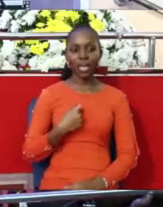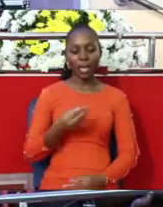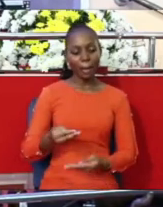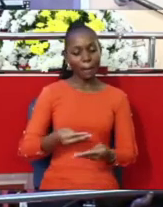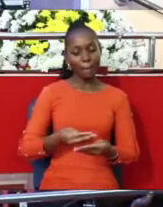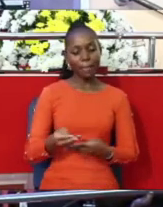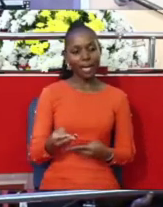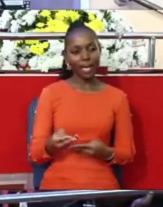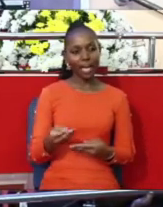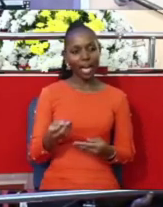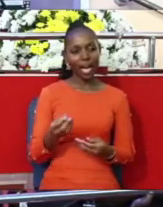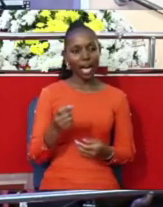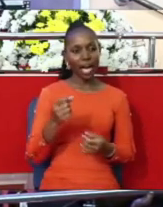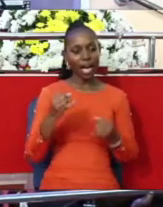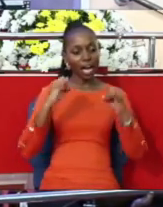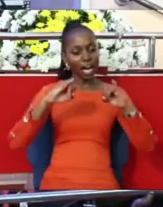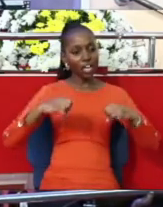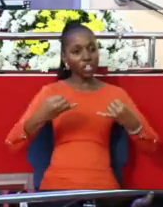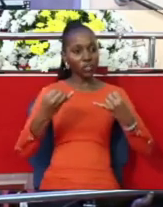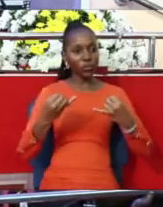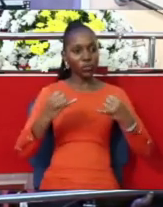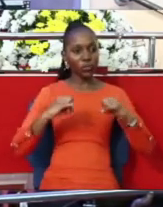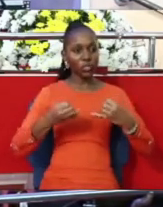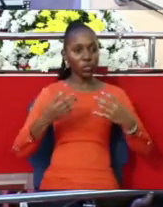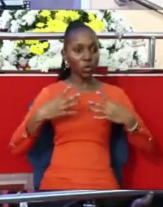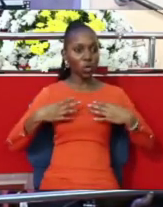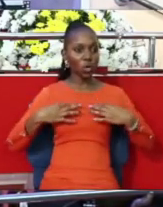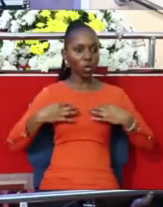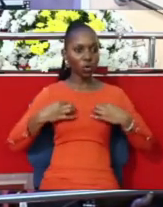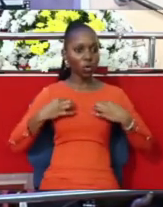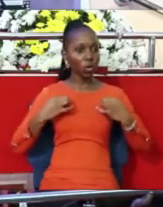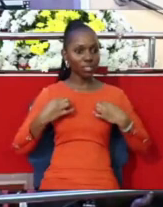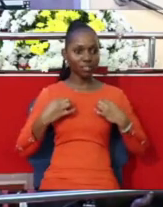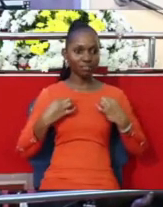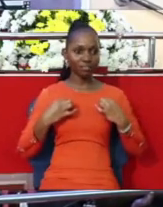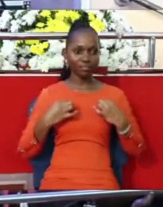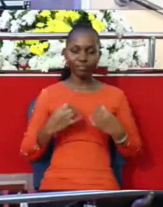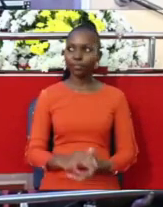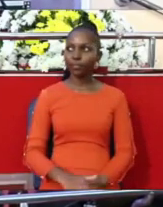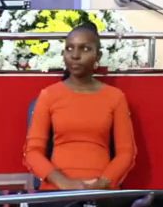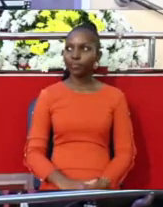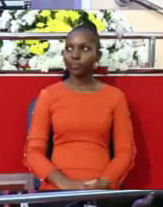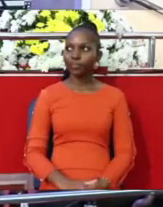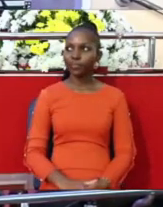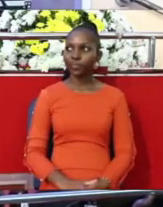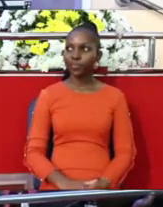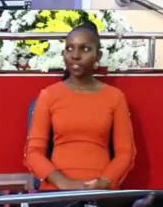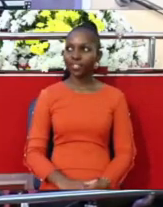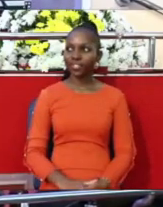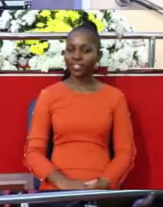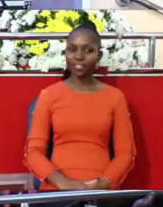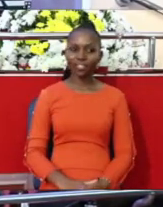suit. A new shirt. A new suit. Na tuviatu. And some shoes. Hey! Moto wa kuotea mbali. Sharp.